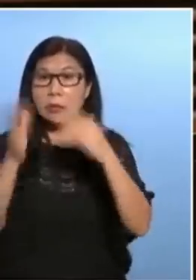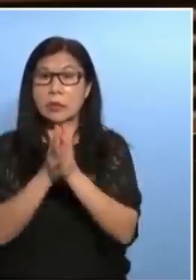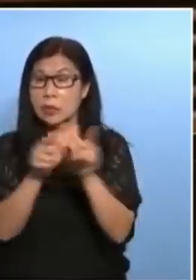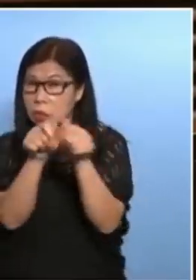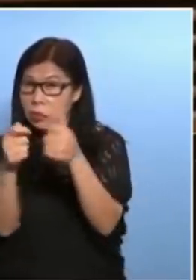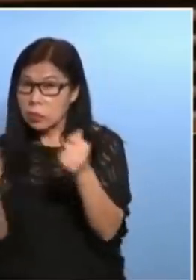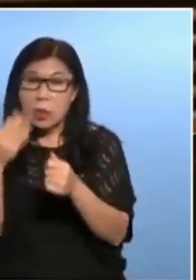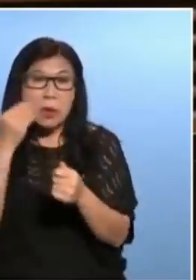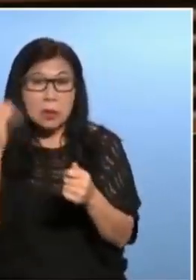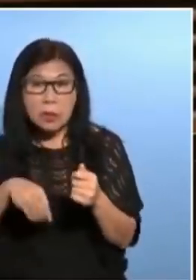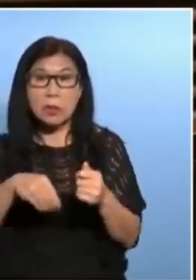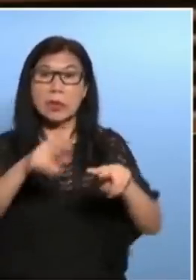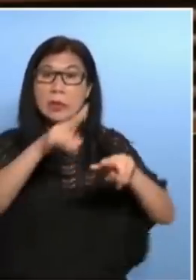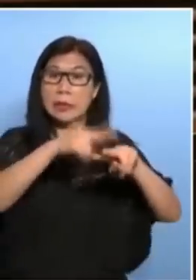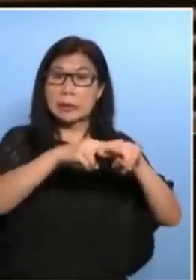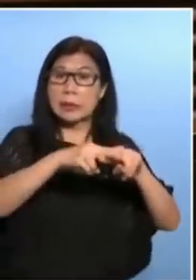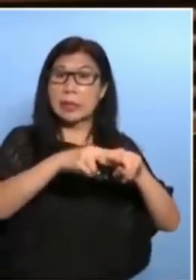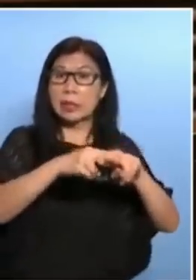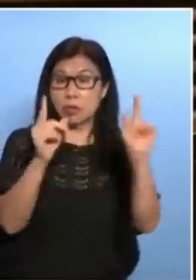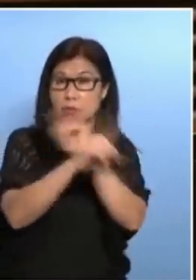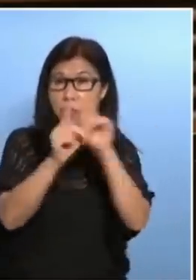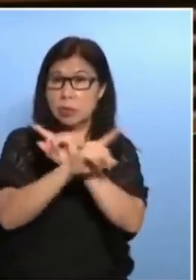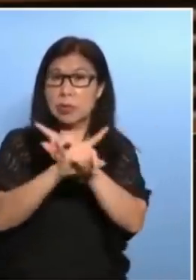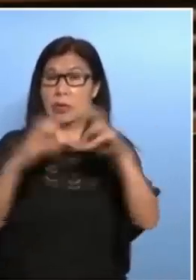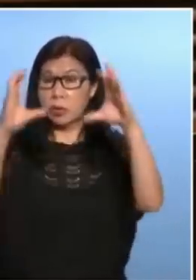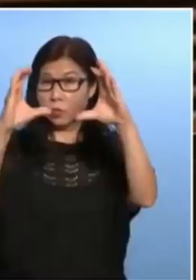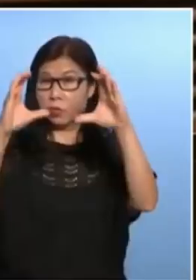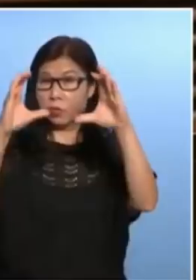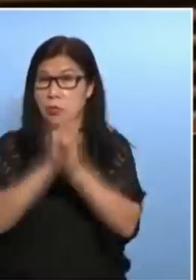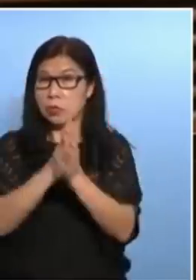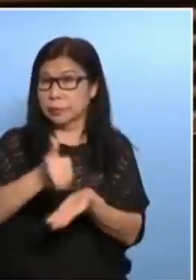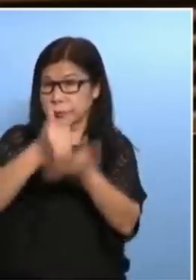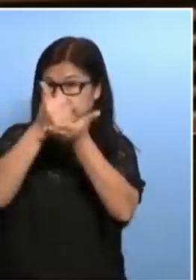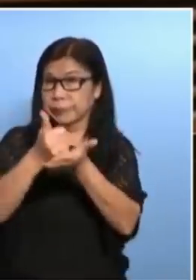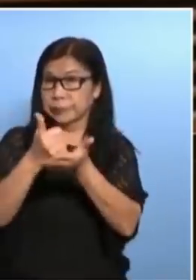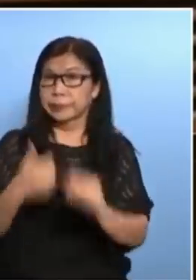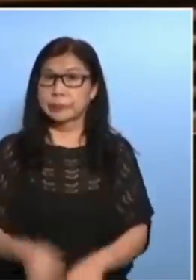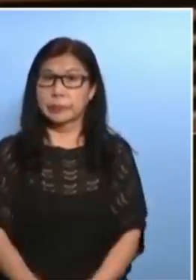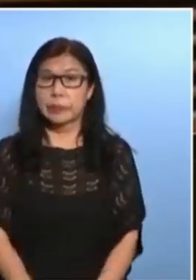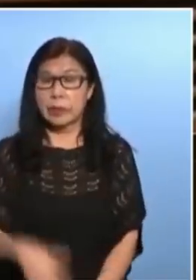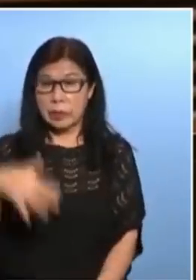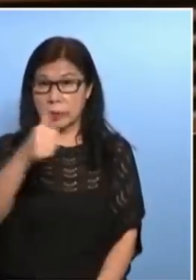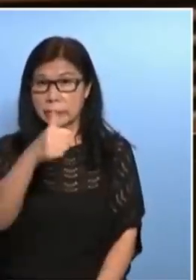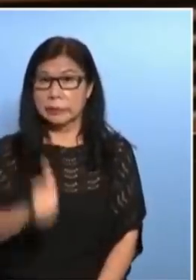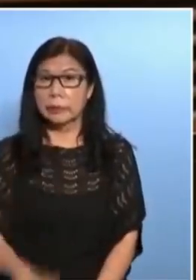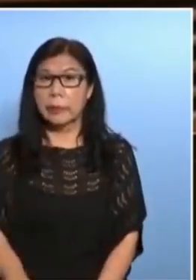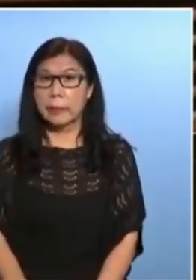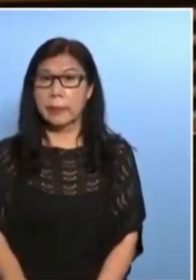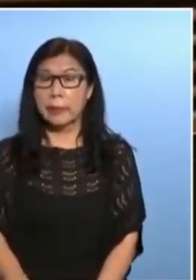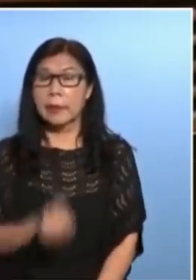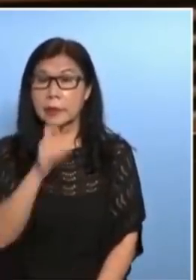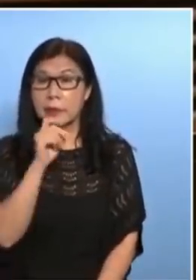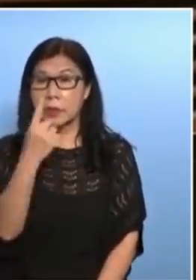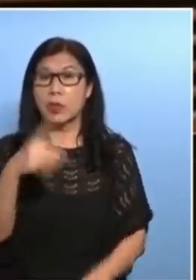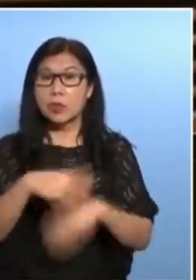國歌作為中華人民共和國的象徵和標誌的尊嚴。主席，假設一位